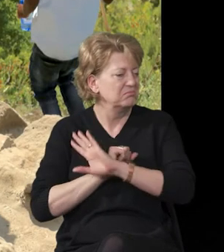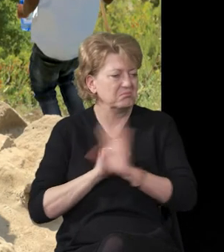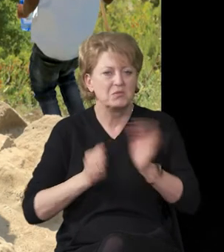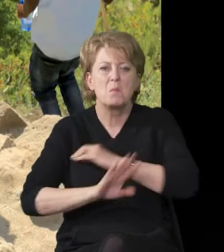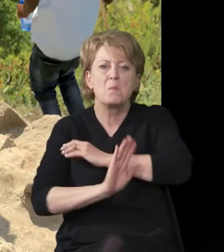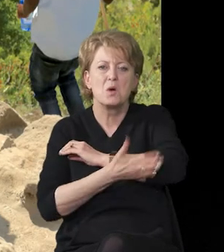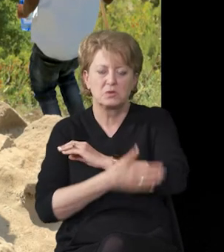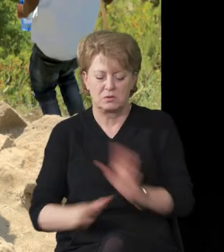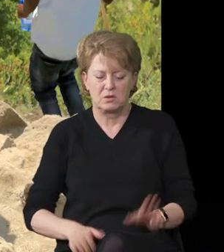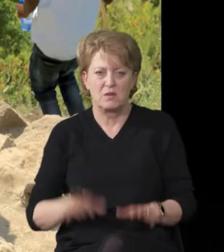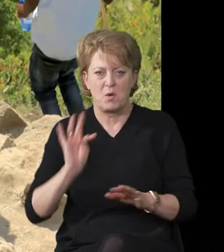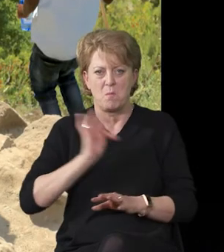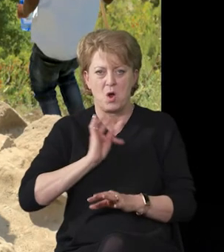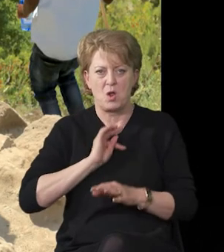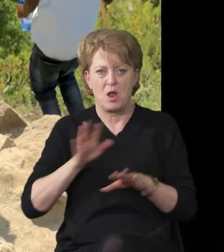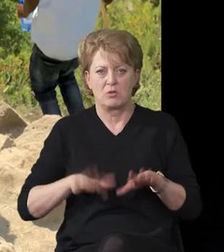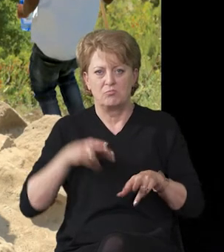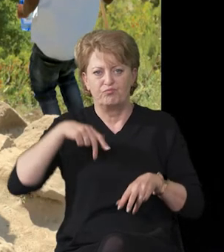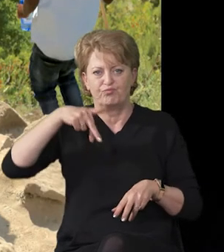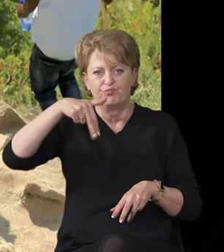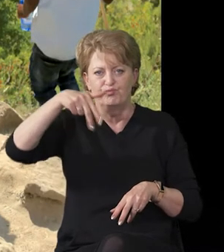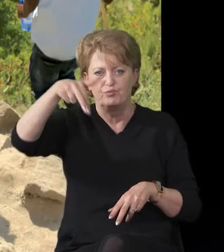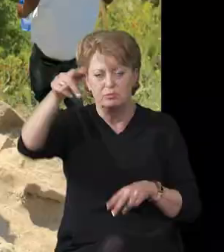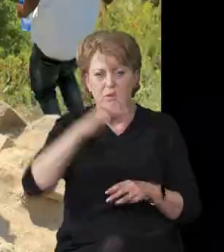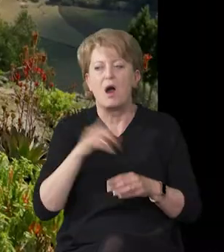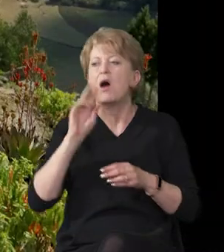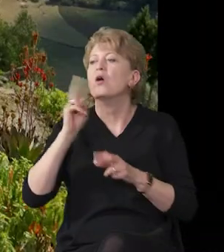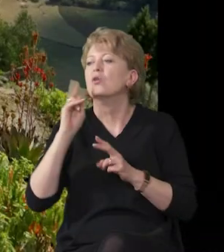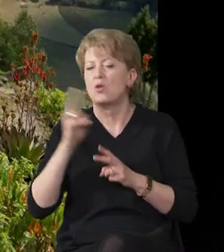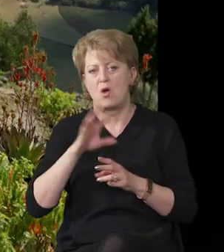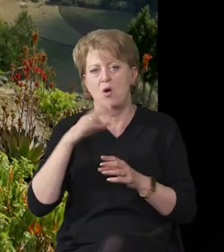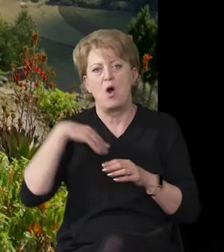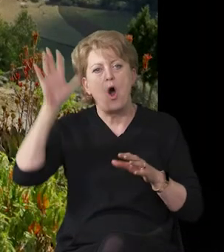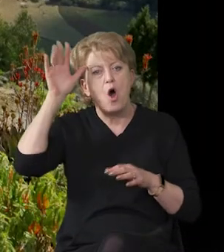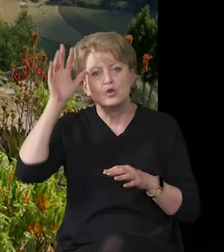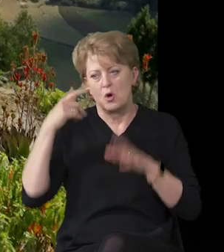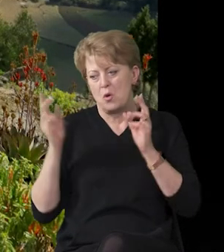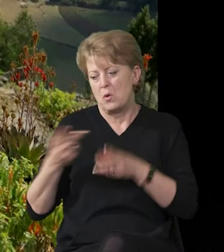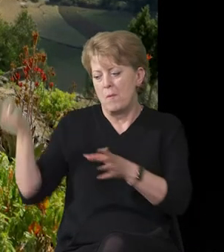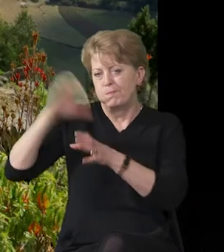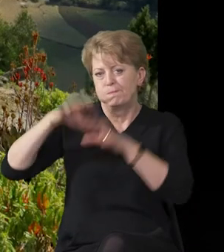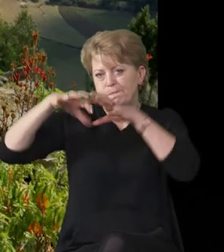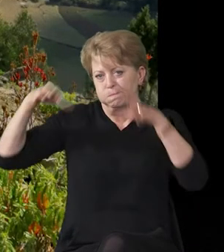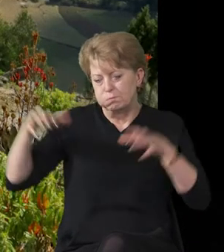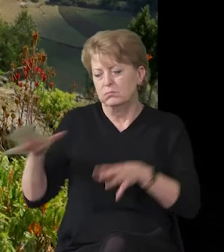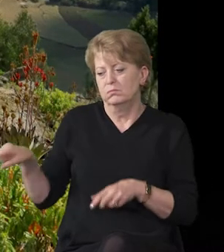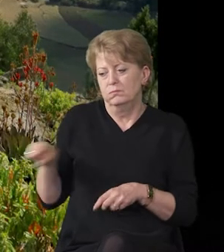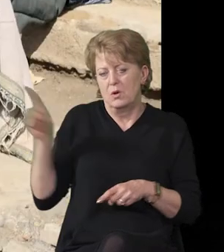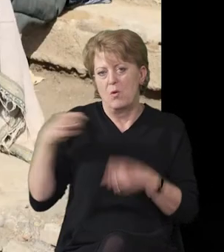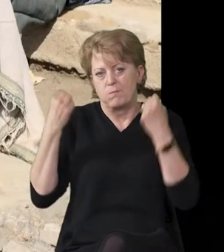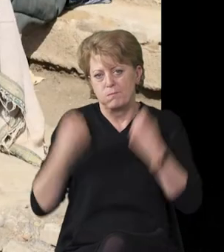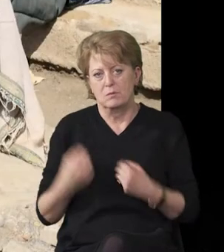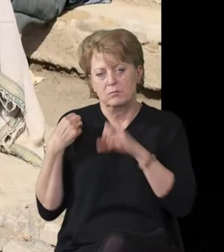noszą osiołki. No i takie pochody właśnie są bardzo, bardzo częste, nie tylko w tych górach, ale również w innych